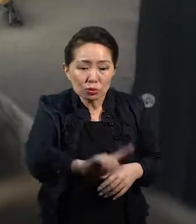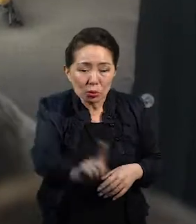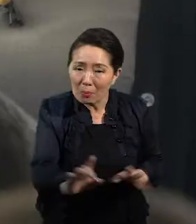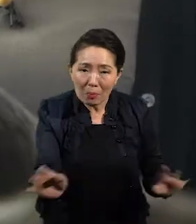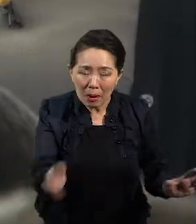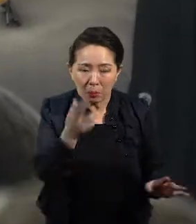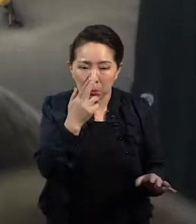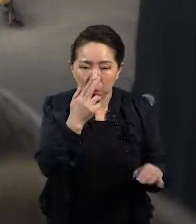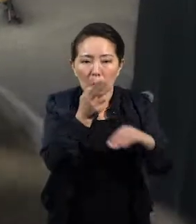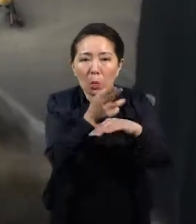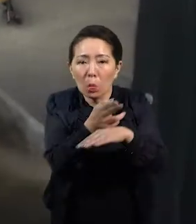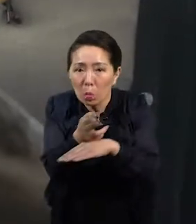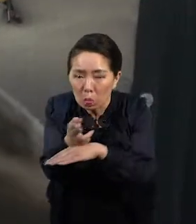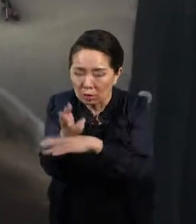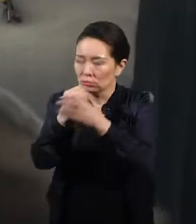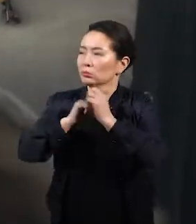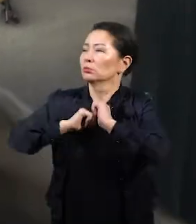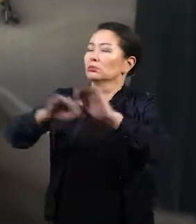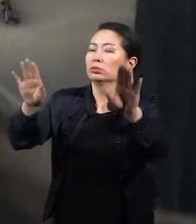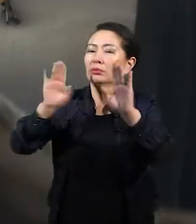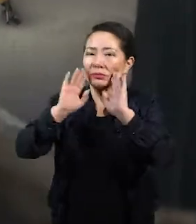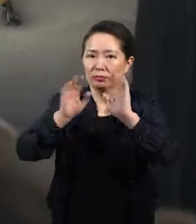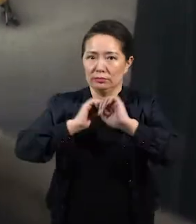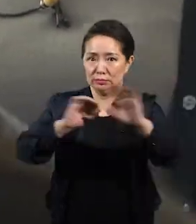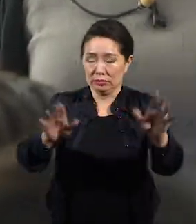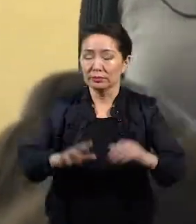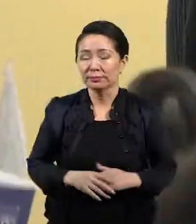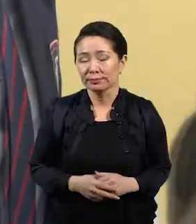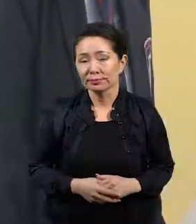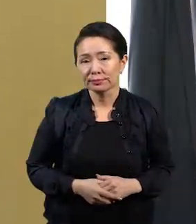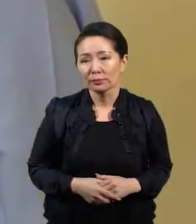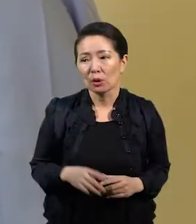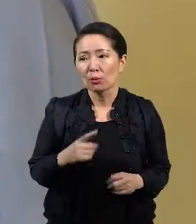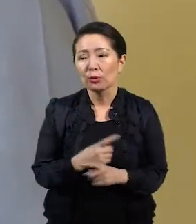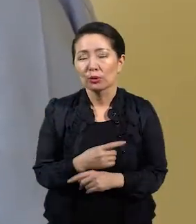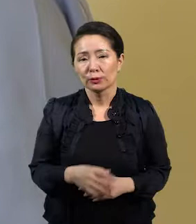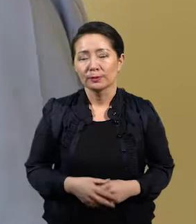сүлжээнд одоо ингэ байршуулж байгаа учраас энэ биш буруу зүйл.